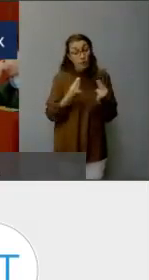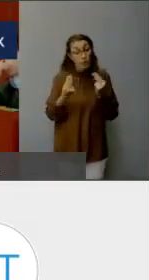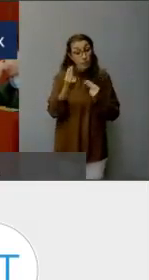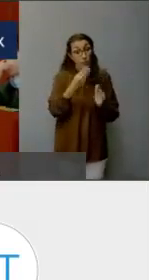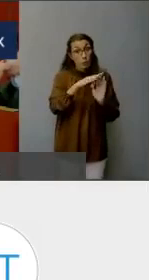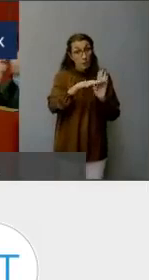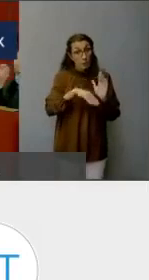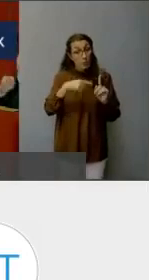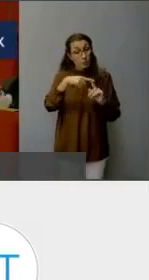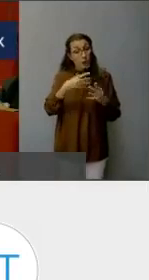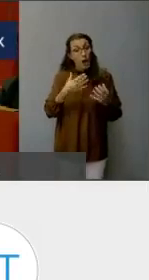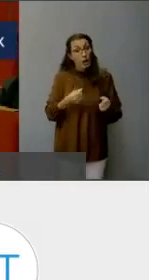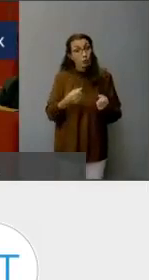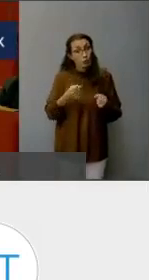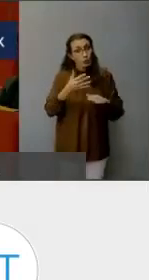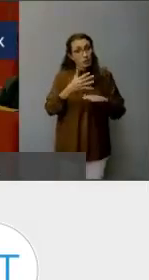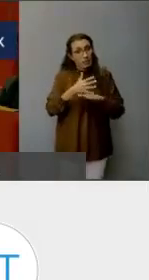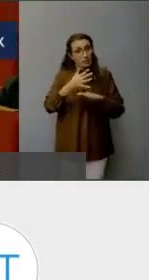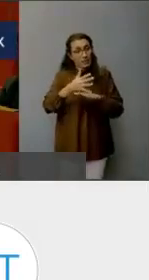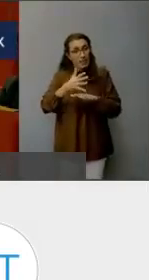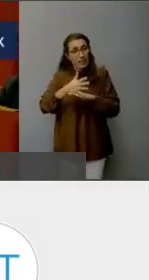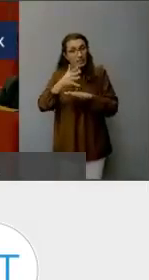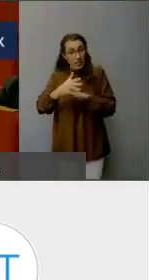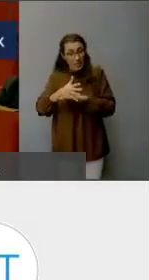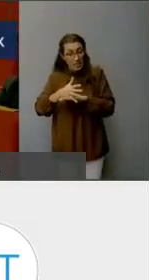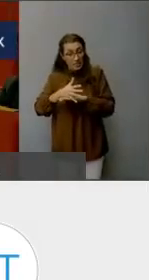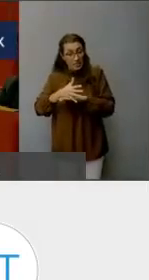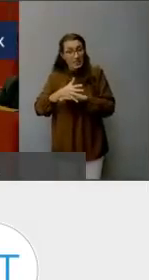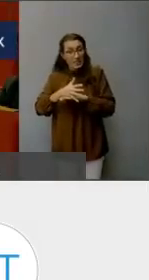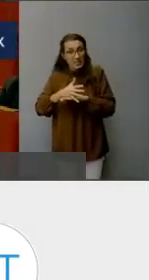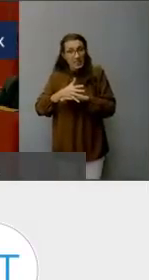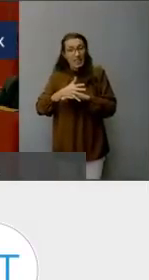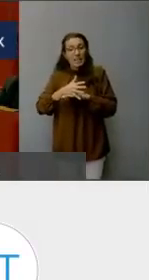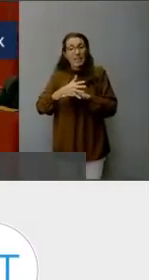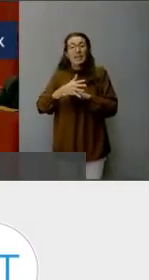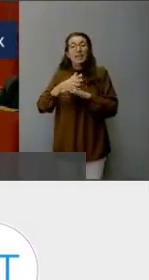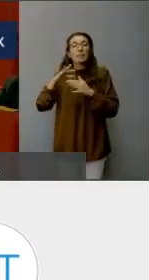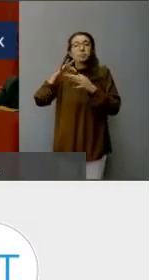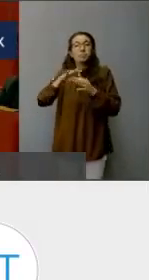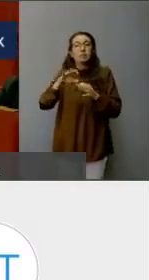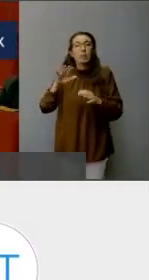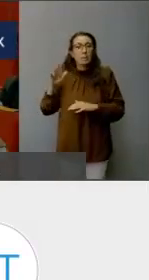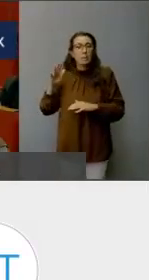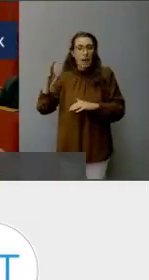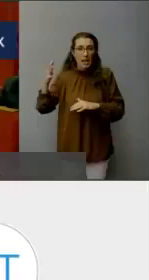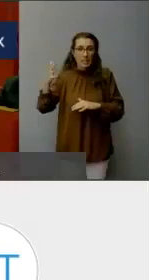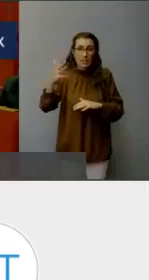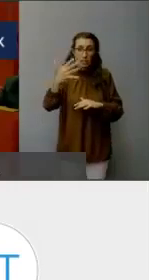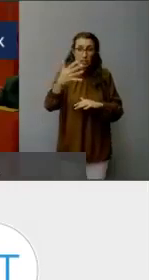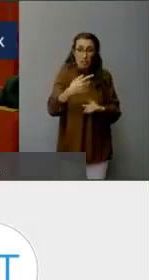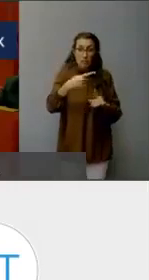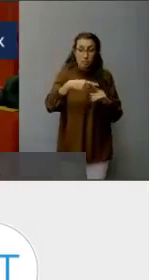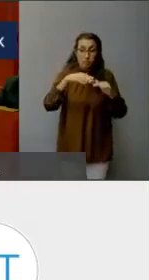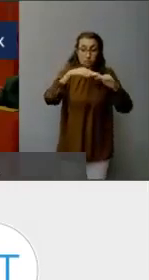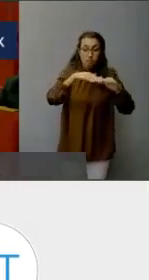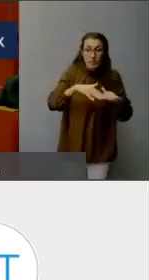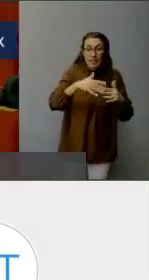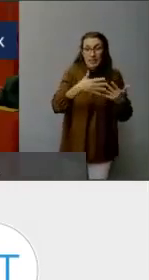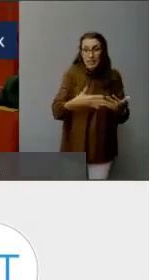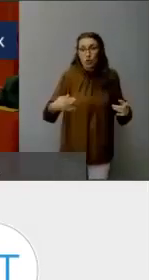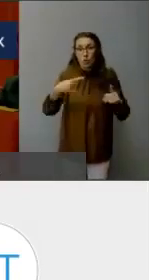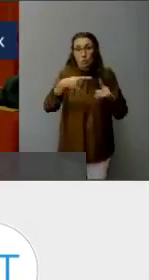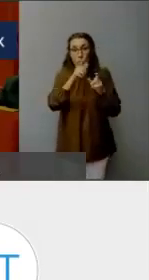attuazione di interventi in ambito paesaggistico a protezione del territorio della popolazione presente